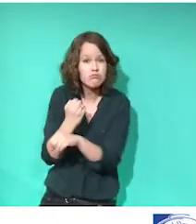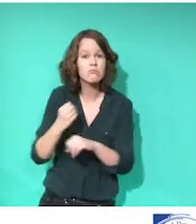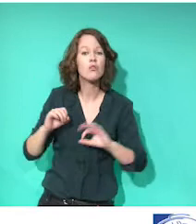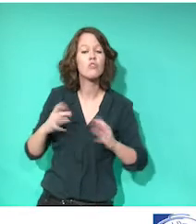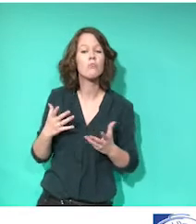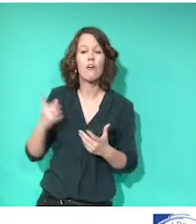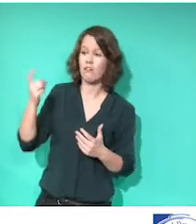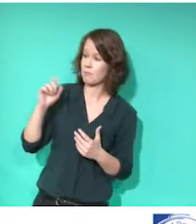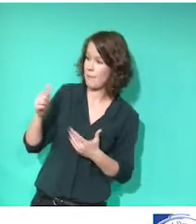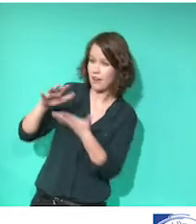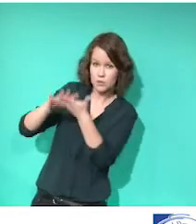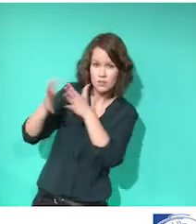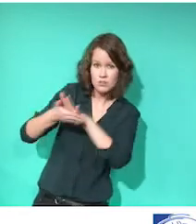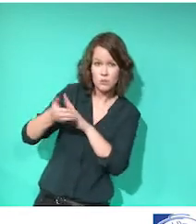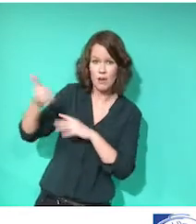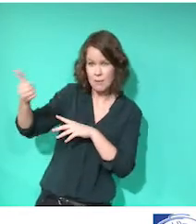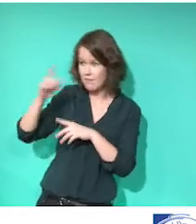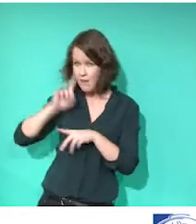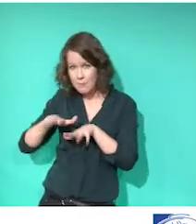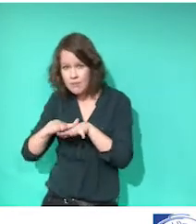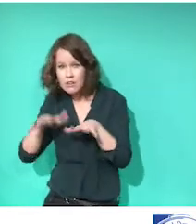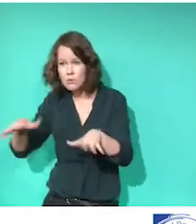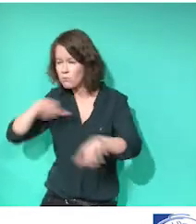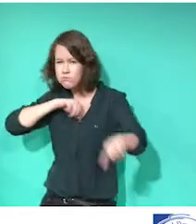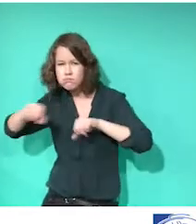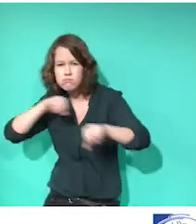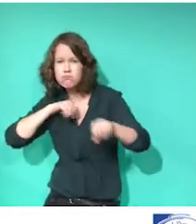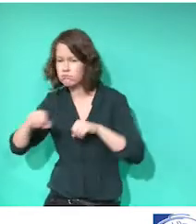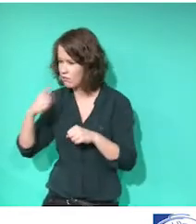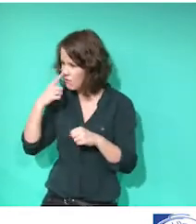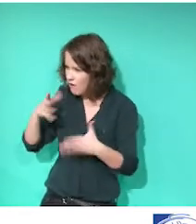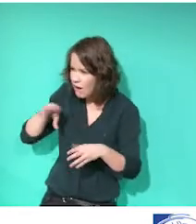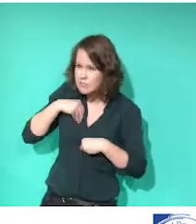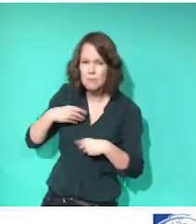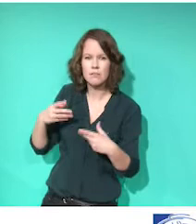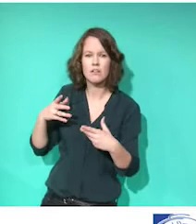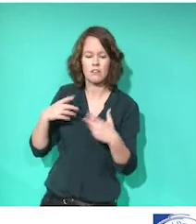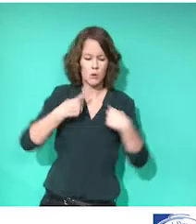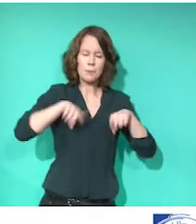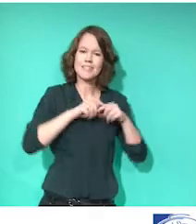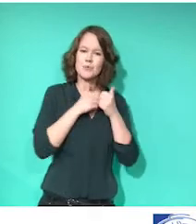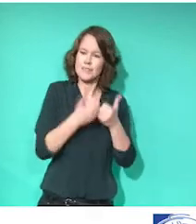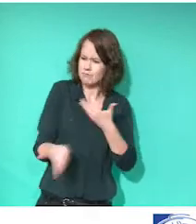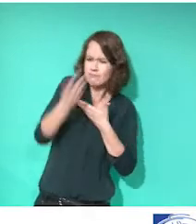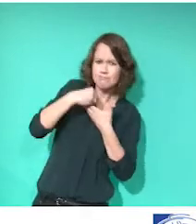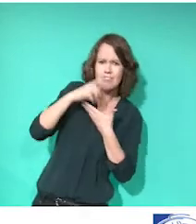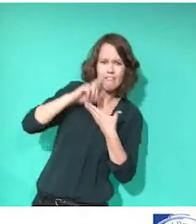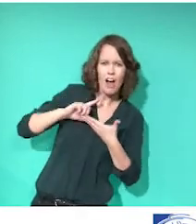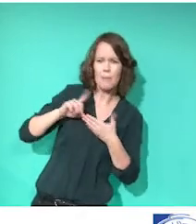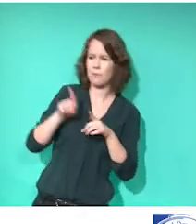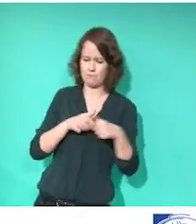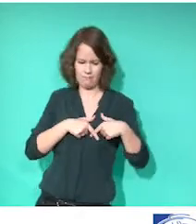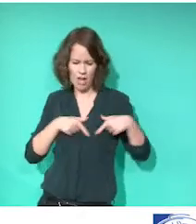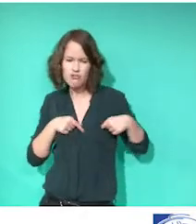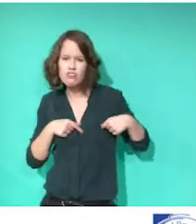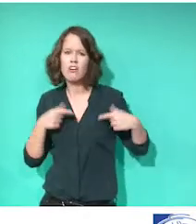réseaux de femmes qui tout de suite se sont engagées, ont accepté de participer, d'être membre du comité de suivi, de porter le badge,